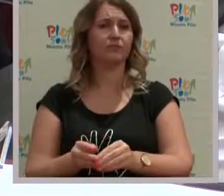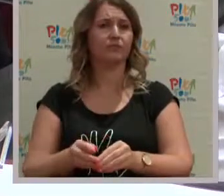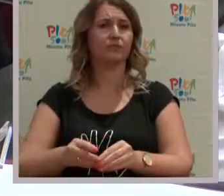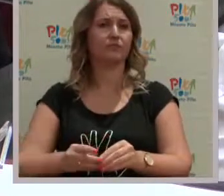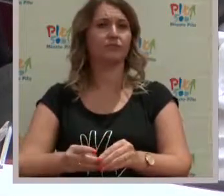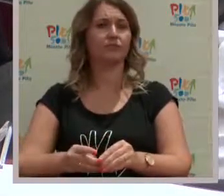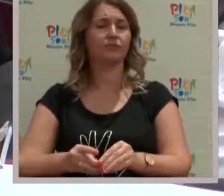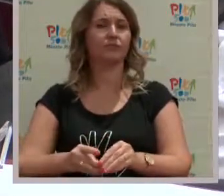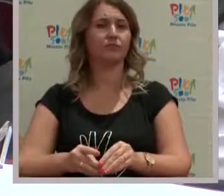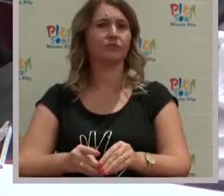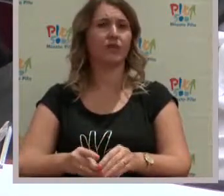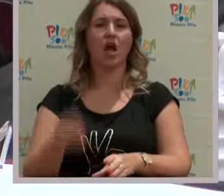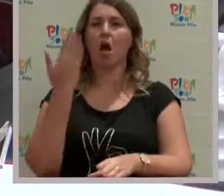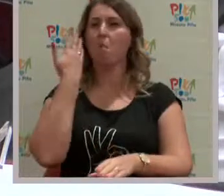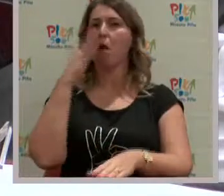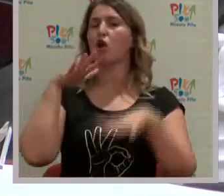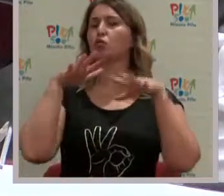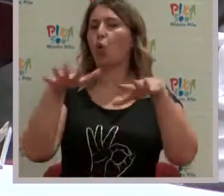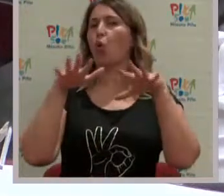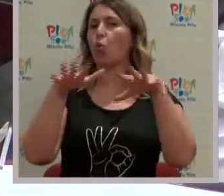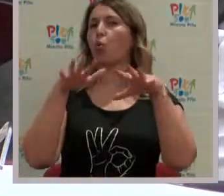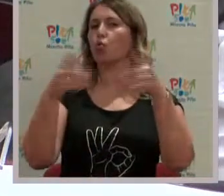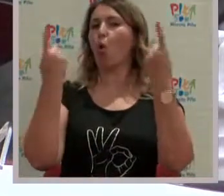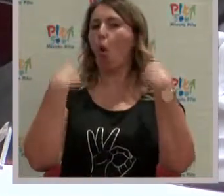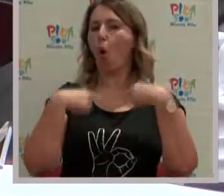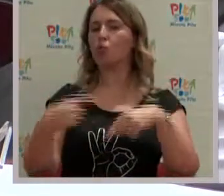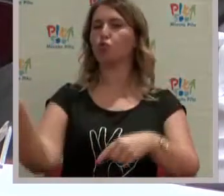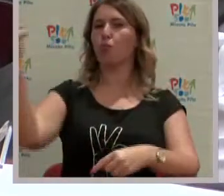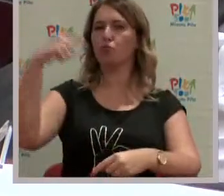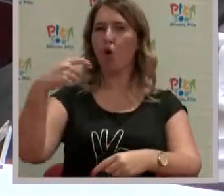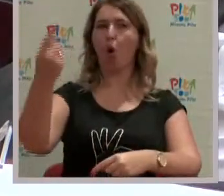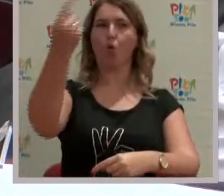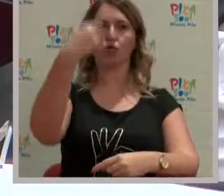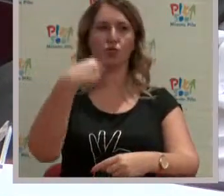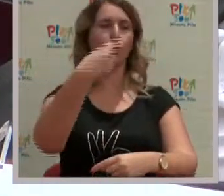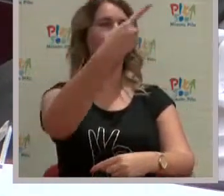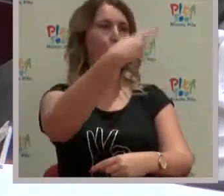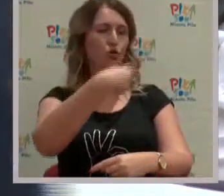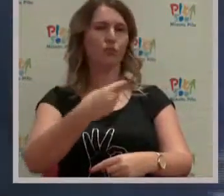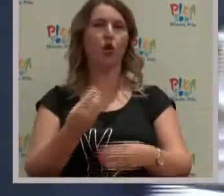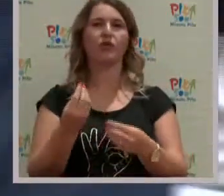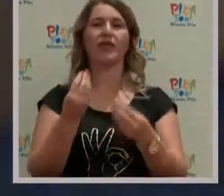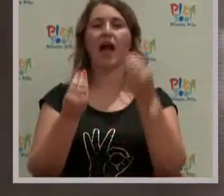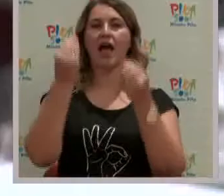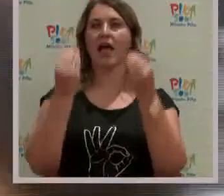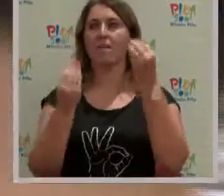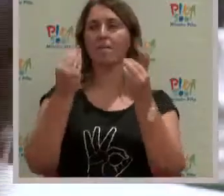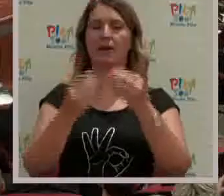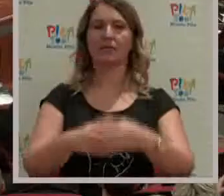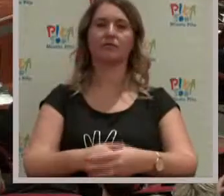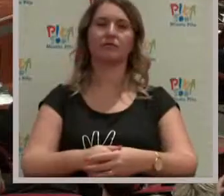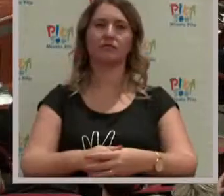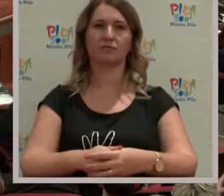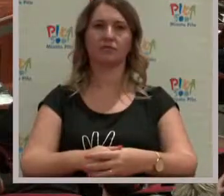z ogromnej frekwencji udziału ludzi biorących udział w dużych imprezach masowych. Świadczy to